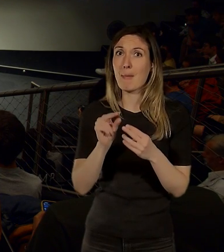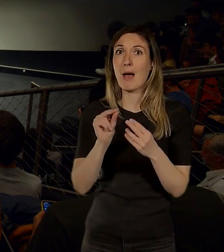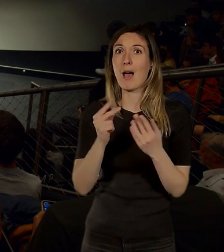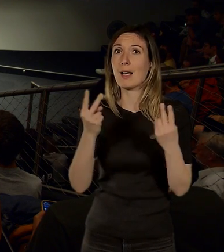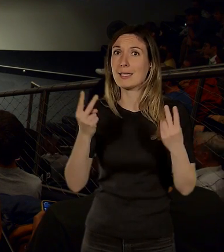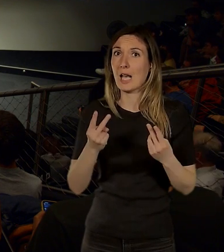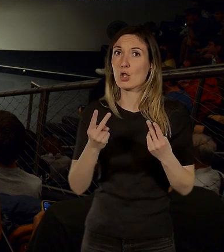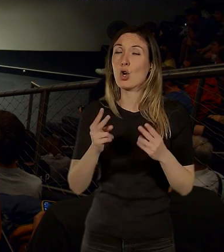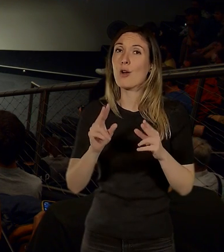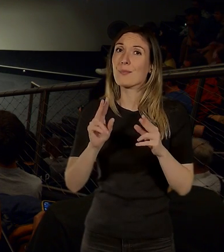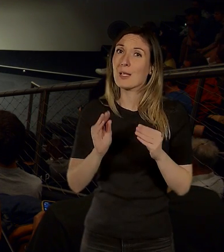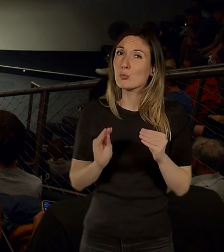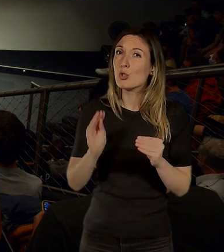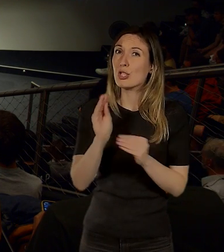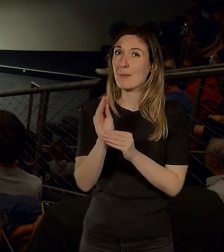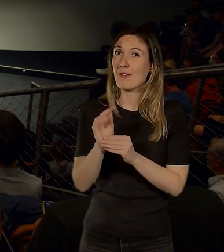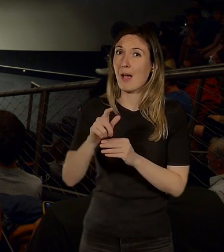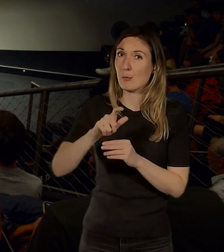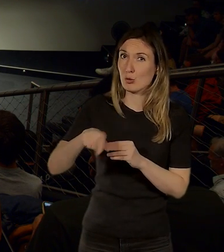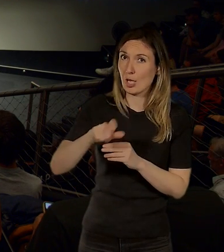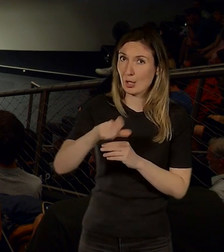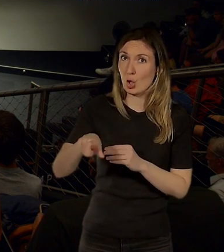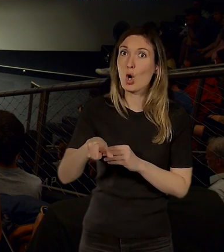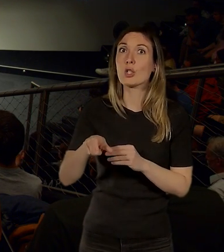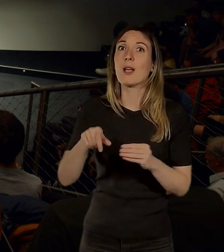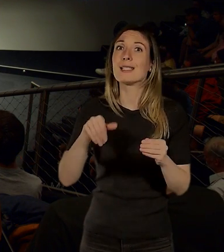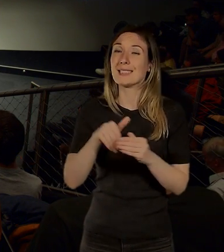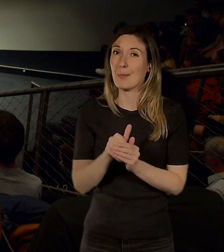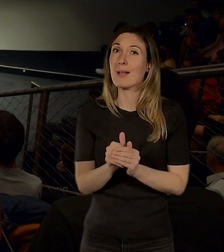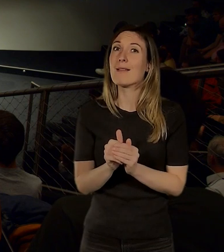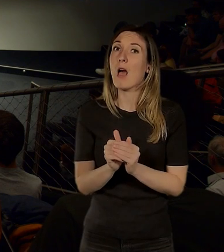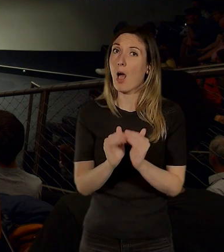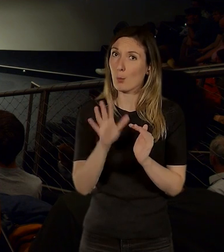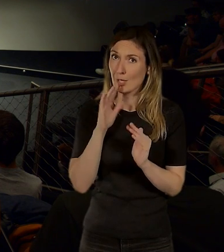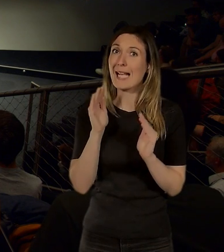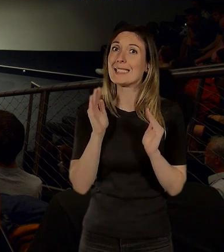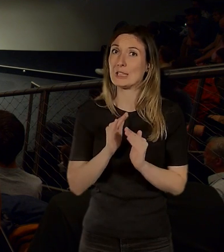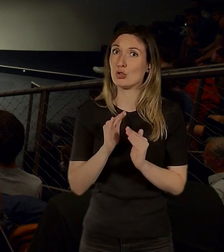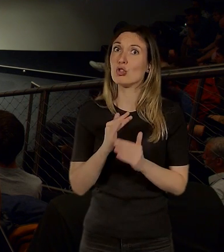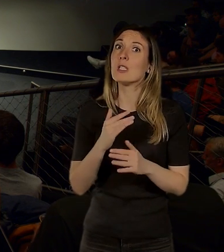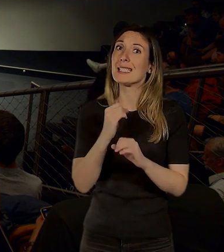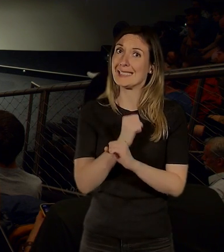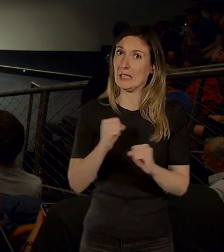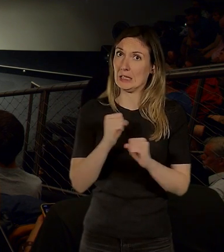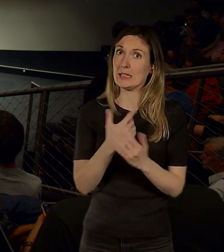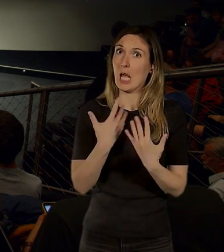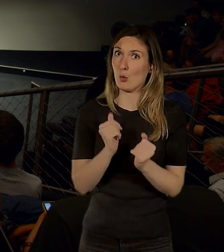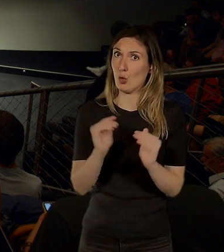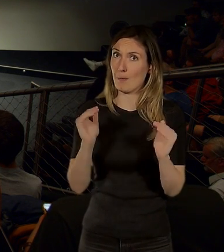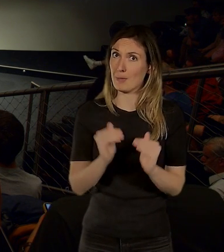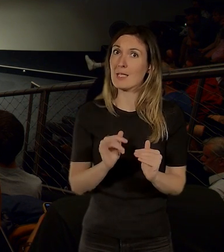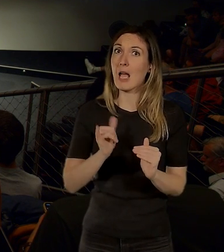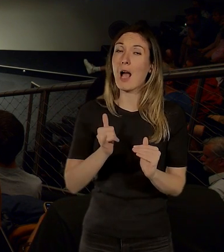dvou svazků a přibudou tam nějaký přechody, což samozřejmě sníží tu kapacitu té silnice, ale jako principiálně nedochází teda